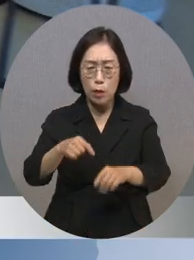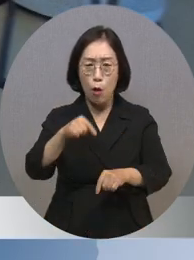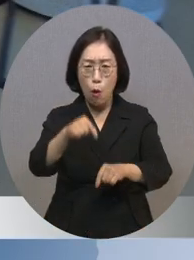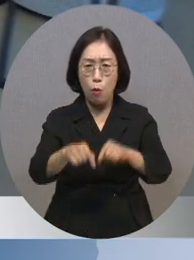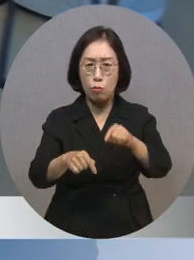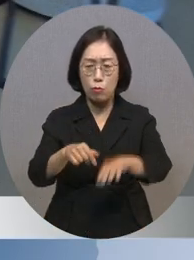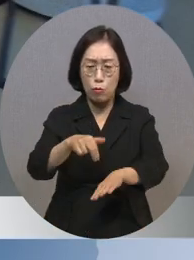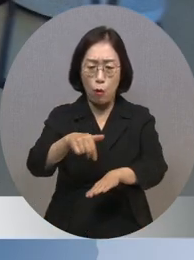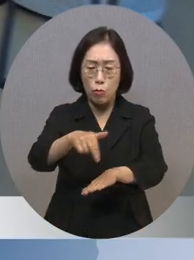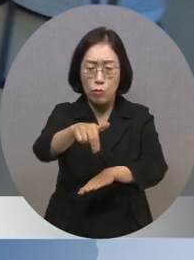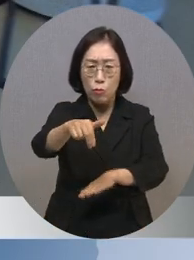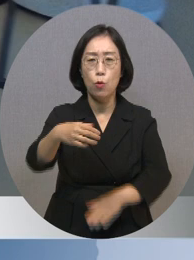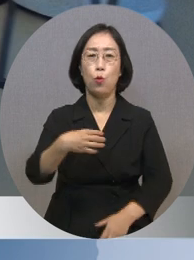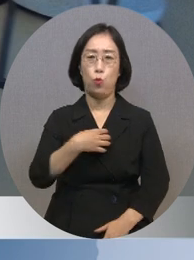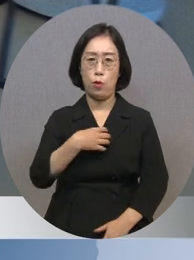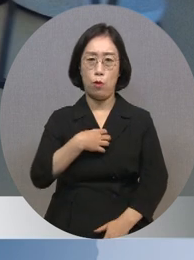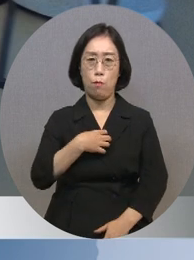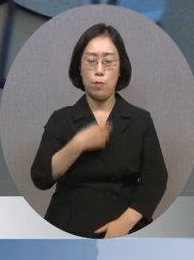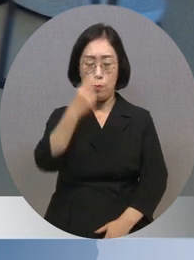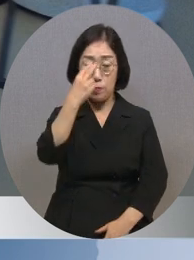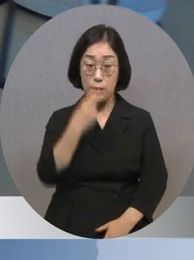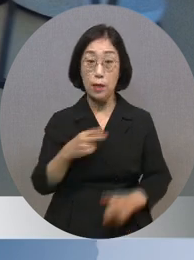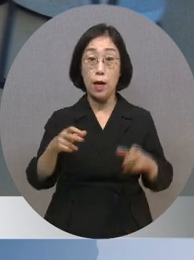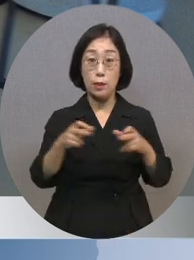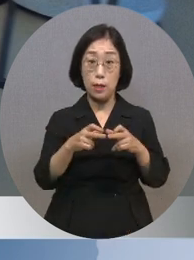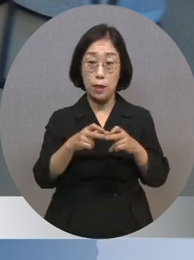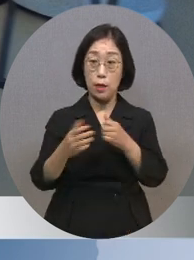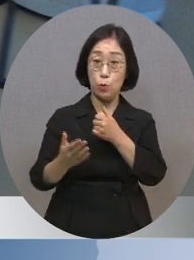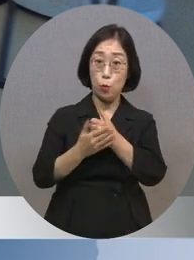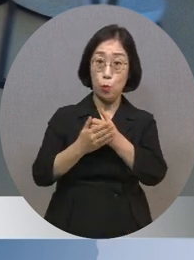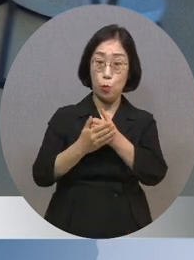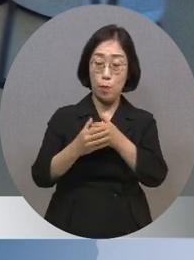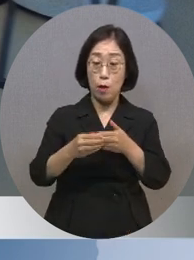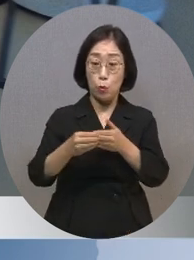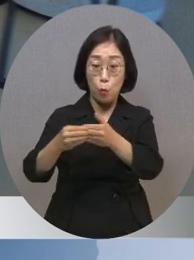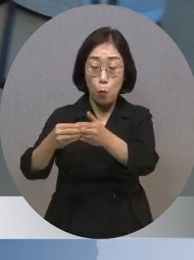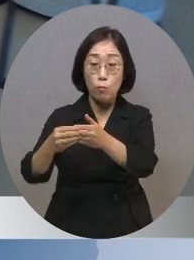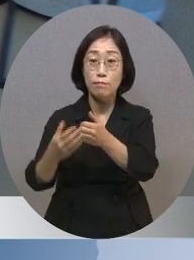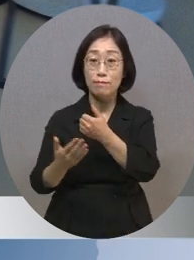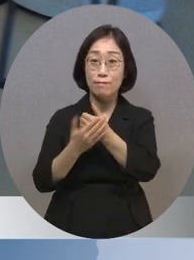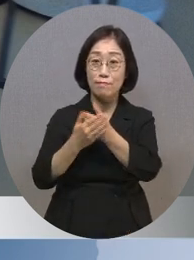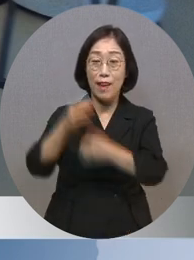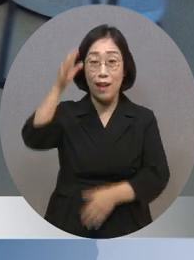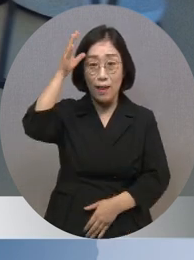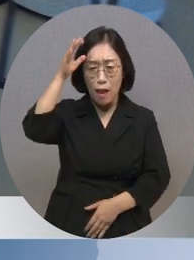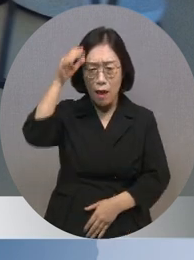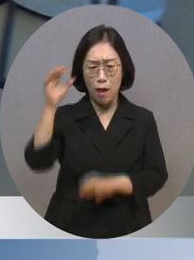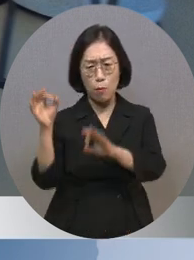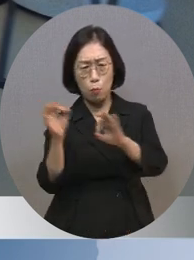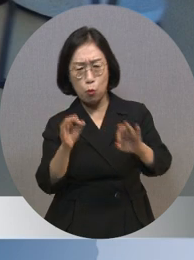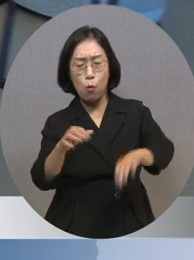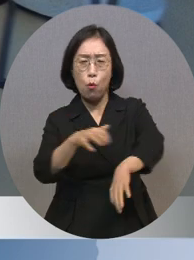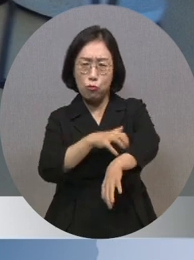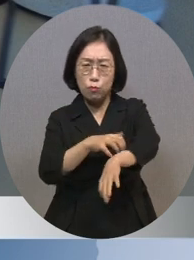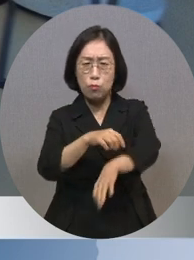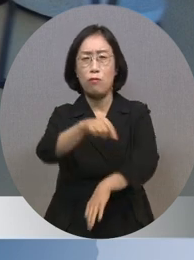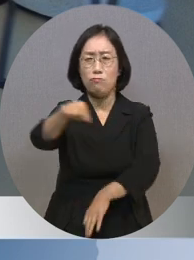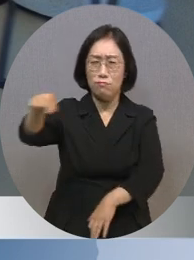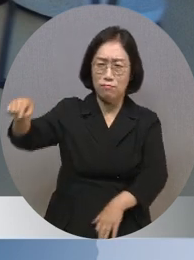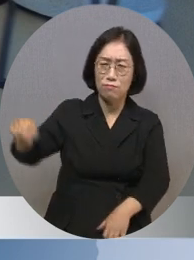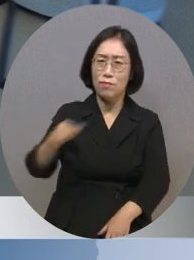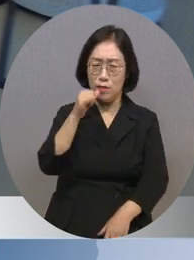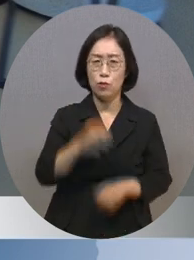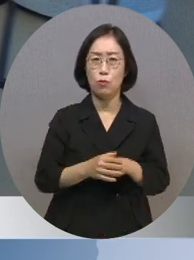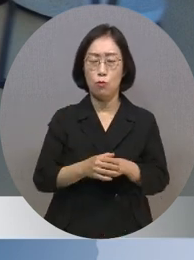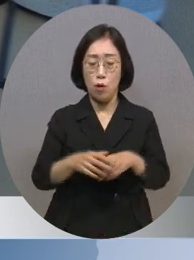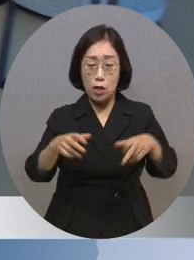두렵고 위험한 일이죠. 시각장애인의 눈이 되어주는 안내견을 불편하게 바라보는 시선이 여전히 존재합니다. 이는